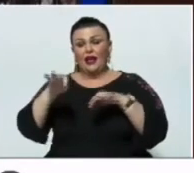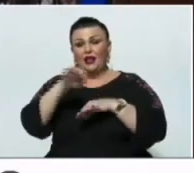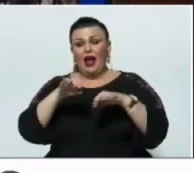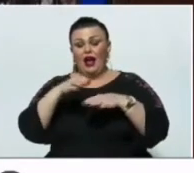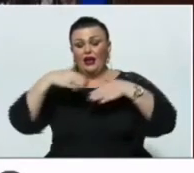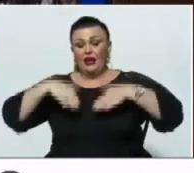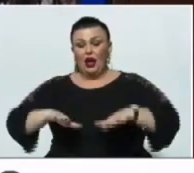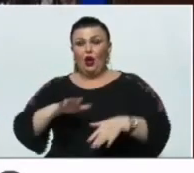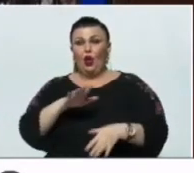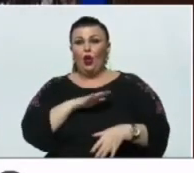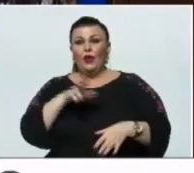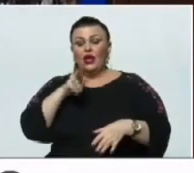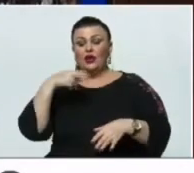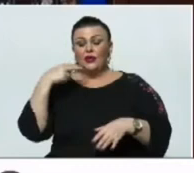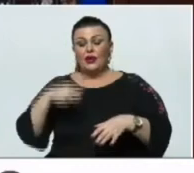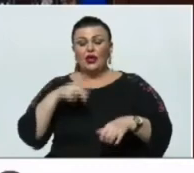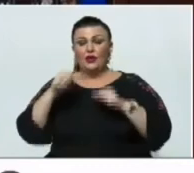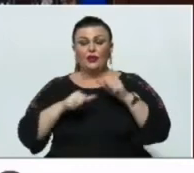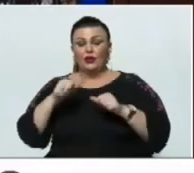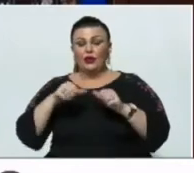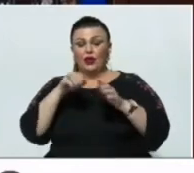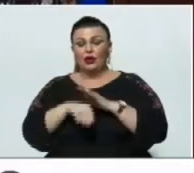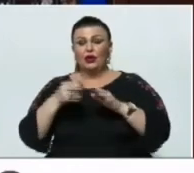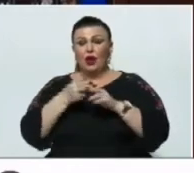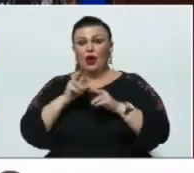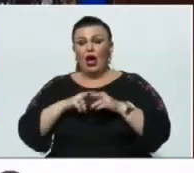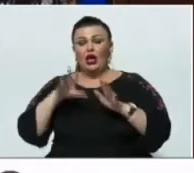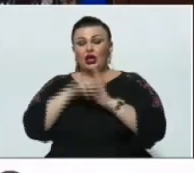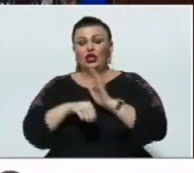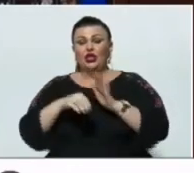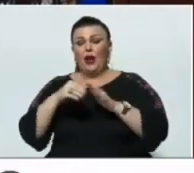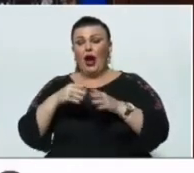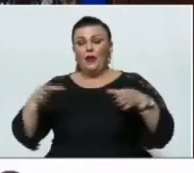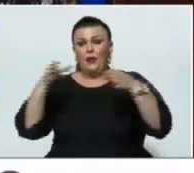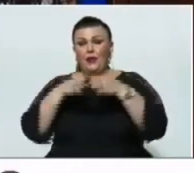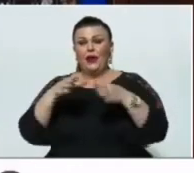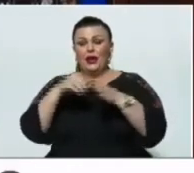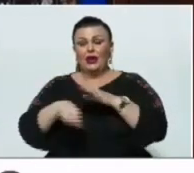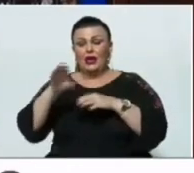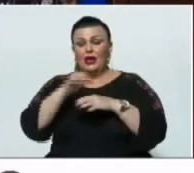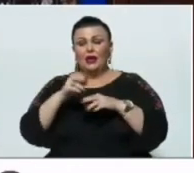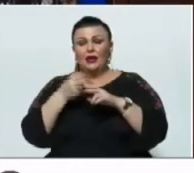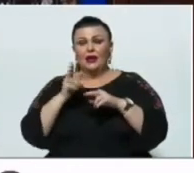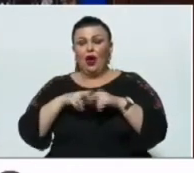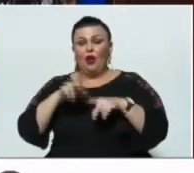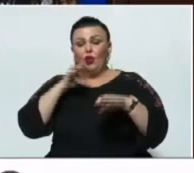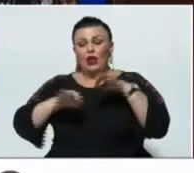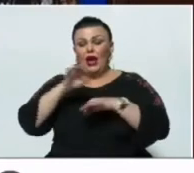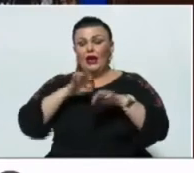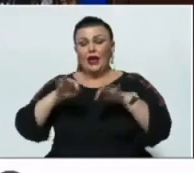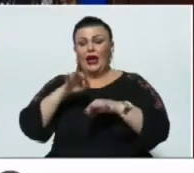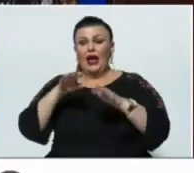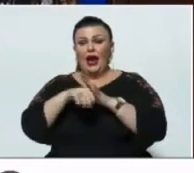keçirilmişdir. 2020-ci il üzrə Miqrasiya Könüllüsü İctimai Birliyinin 5 qrant layihəsi həyata keçirilmişdir. Həmin layihələr